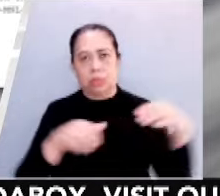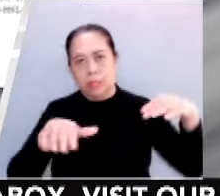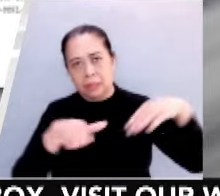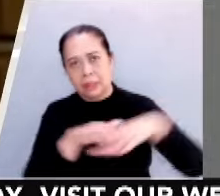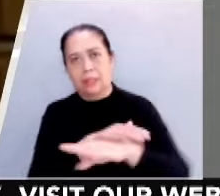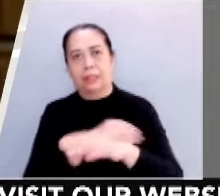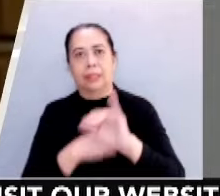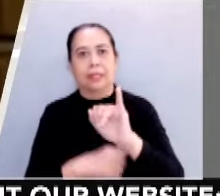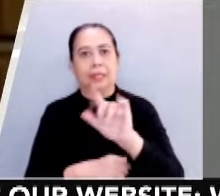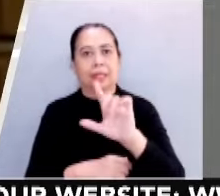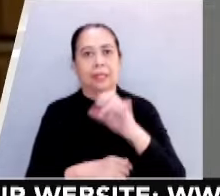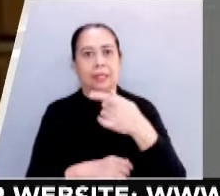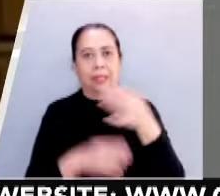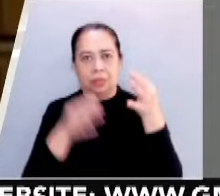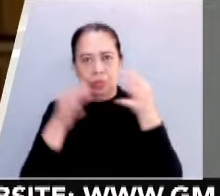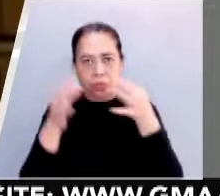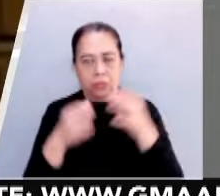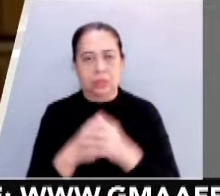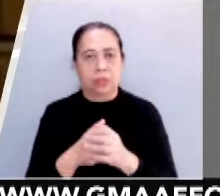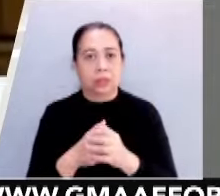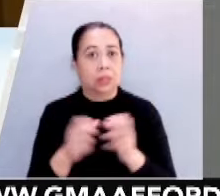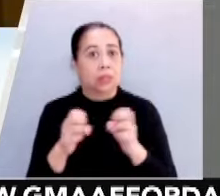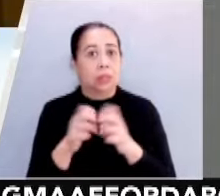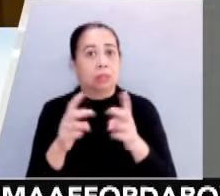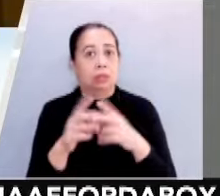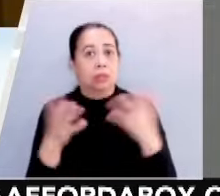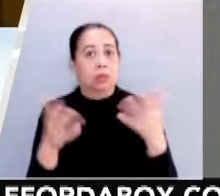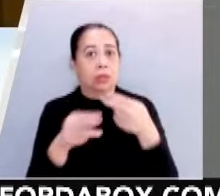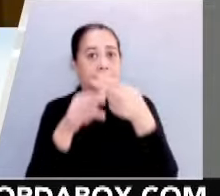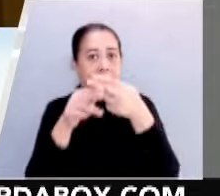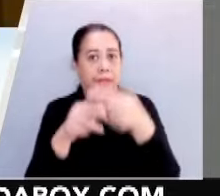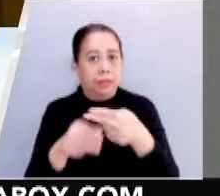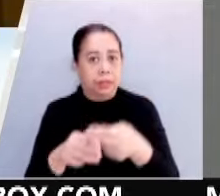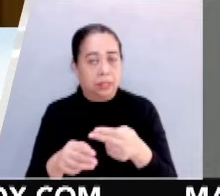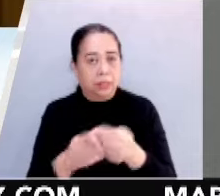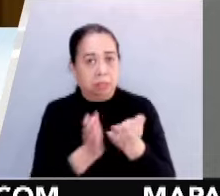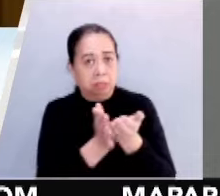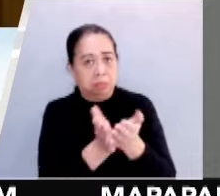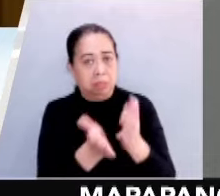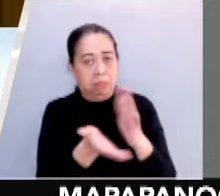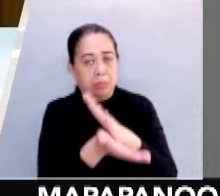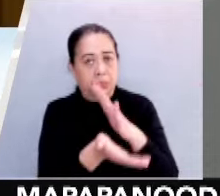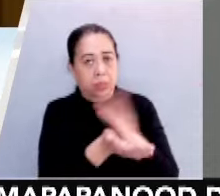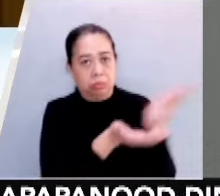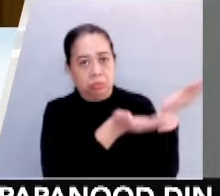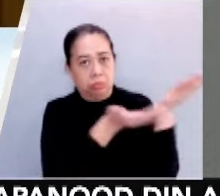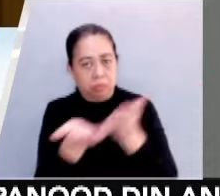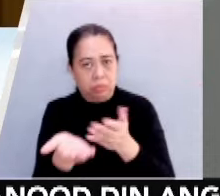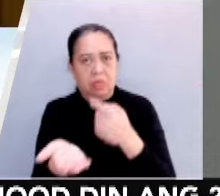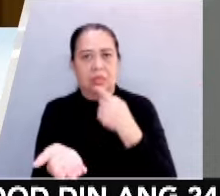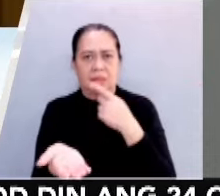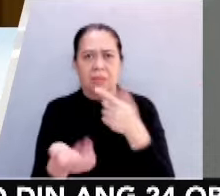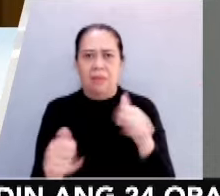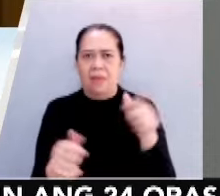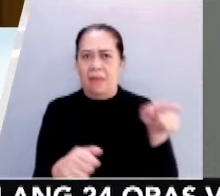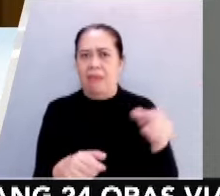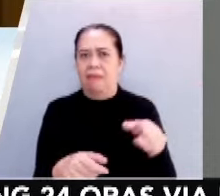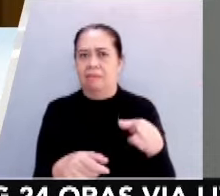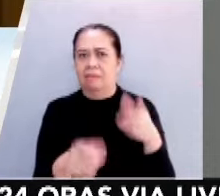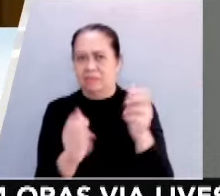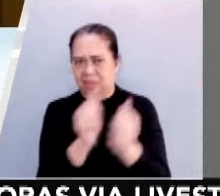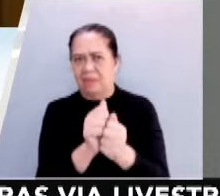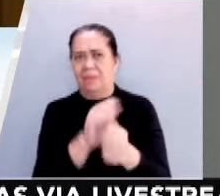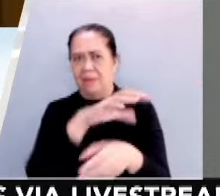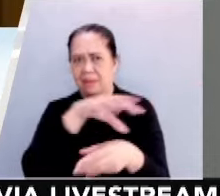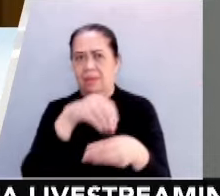droga. Kahit wala ang kanilang mga pangalan sa mismong shipping documents, ayon sa korte, indispensable ang partisipasyon ni